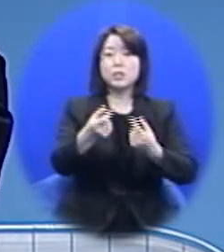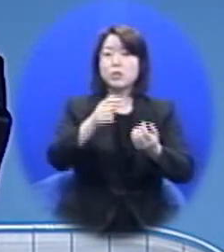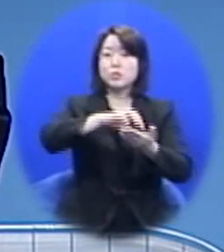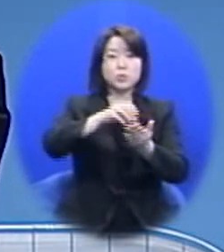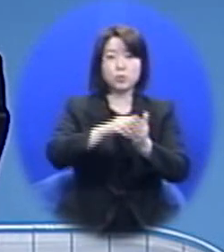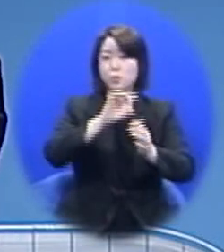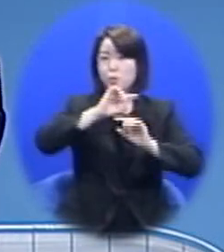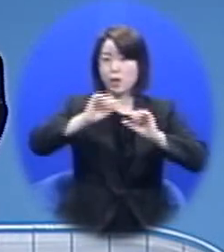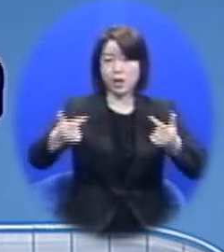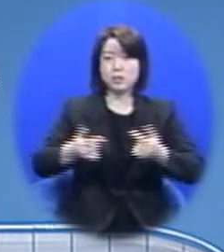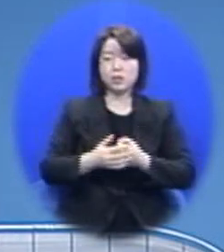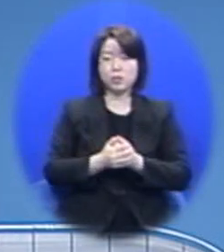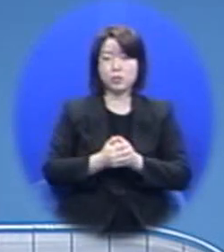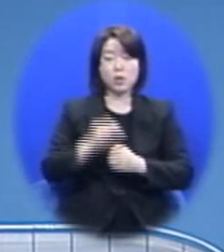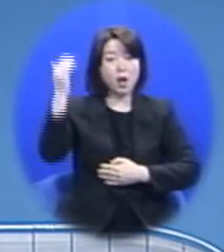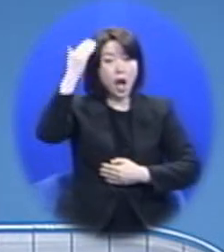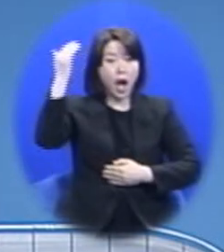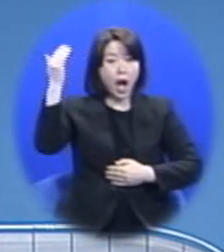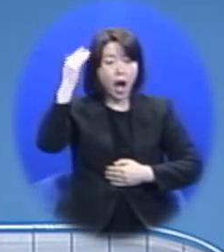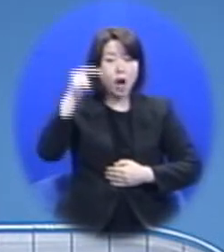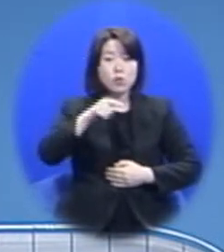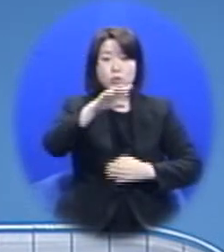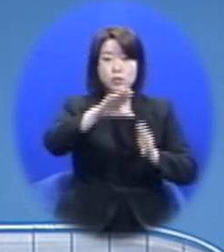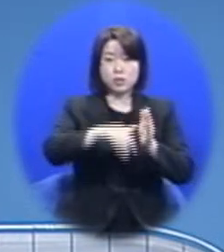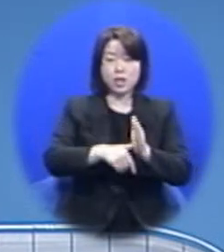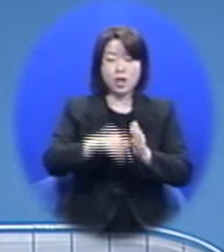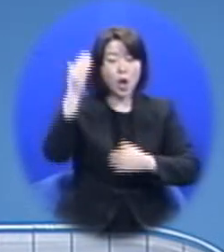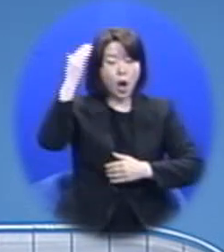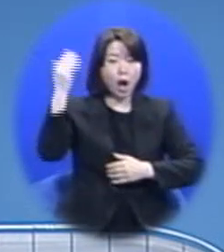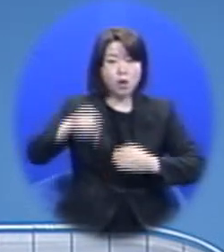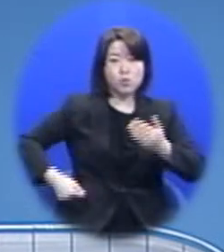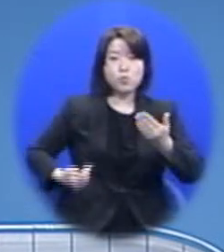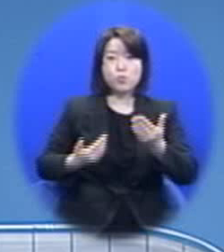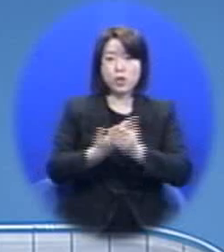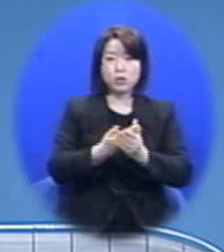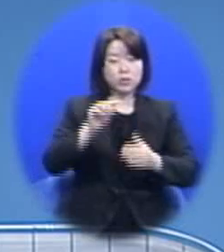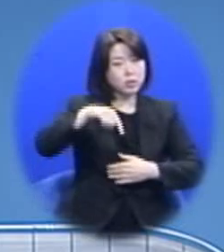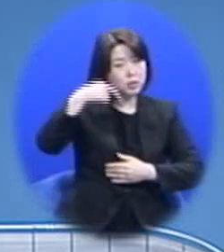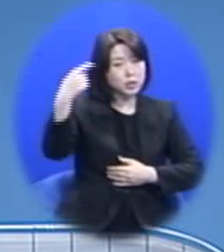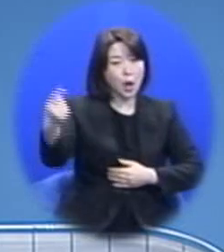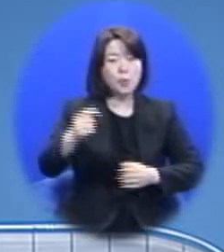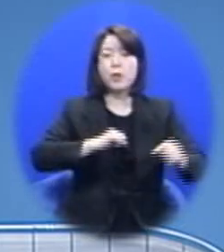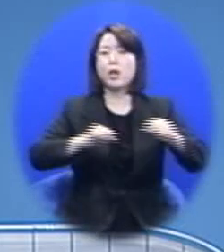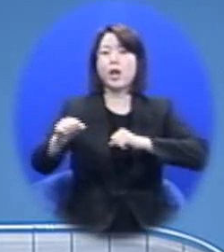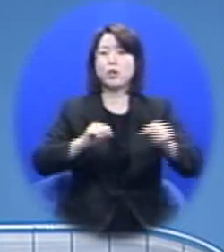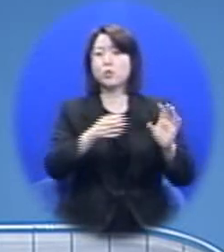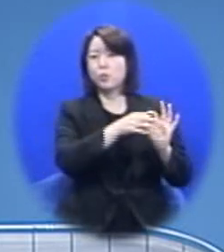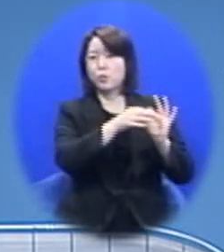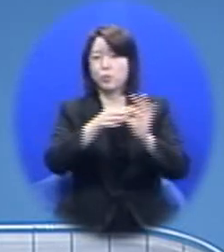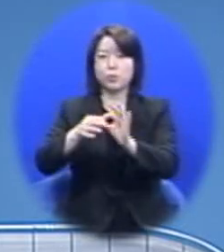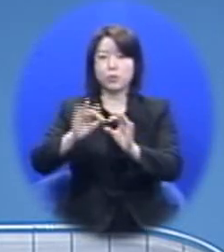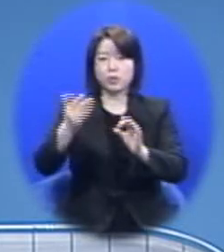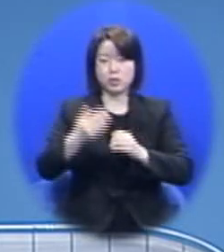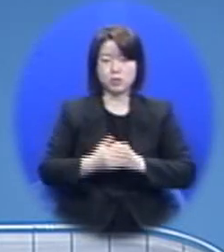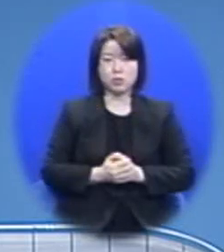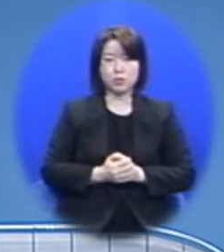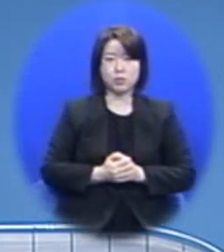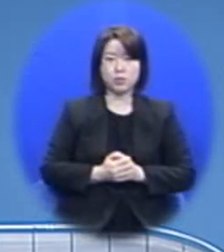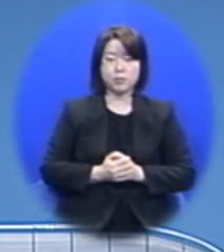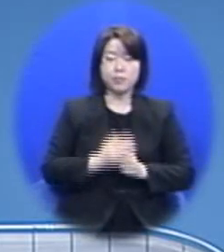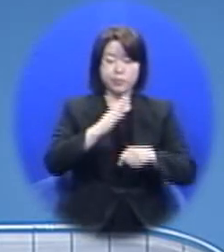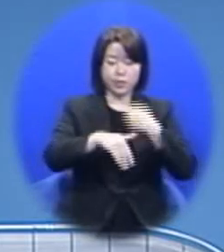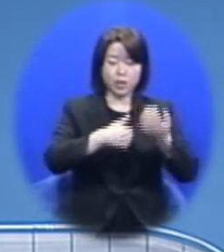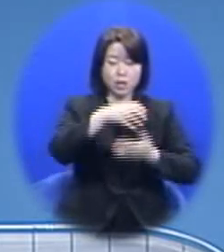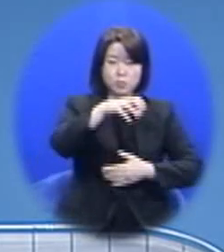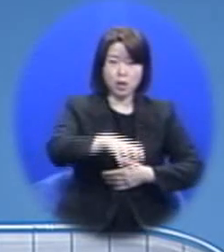아닙니다. 한국 그때 당시에 한국교회 회개는 바로 그 다음에 행동으로 옮겨졌습니다. 하나님 앞에